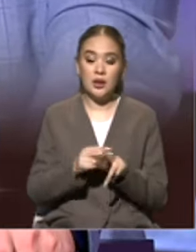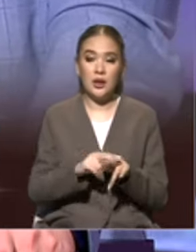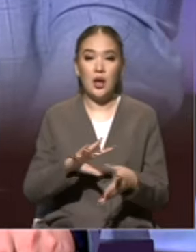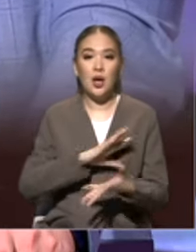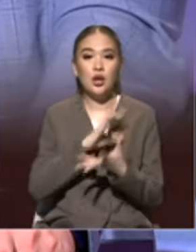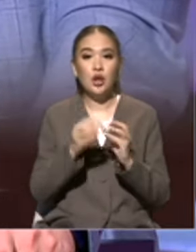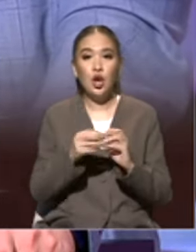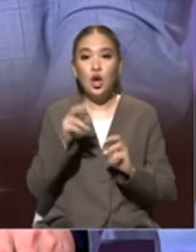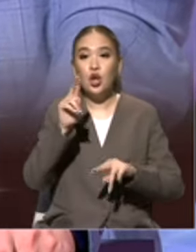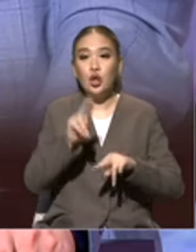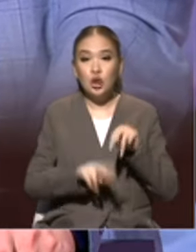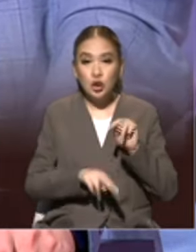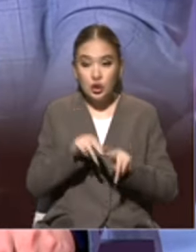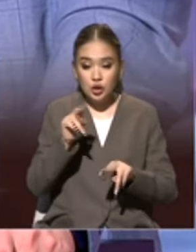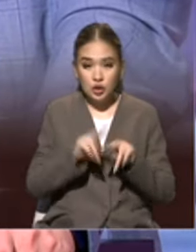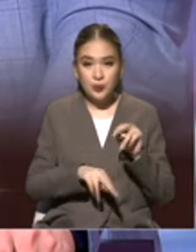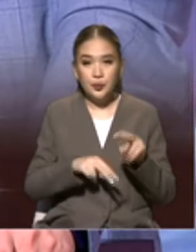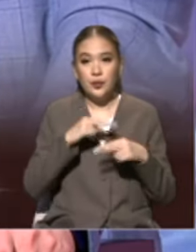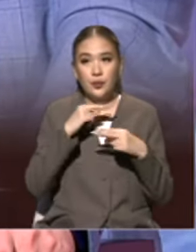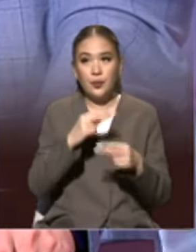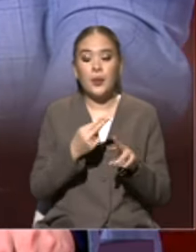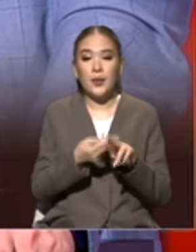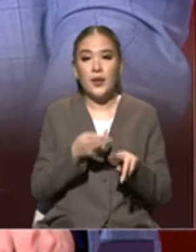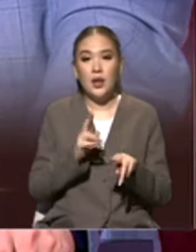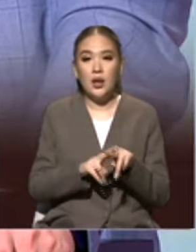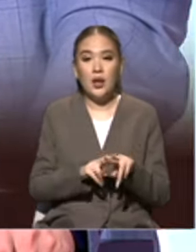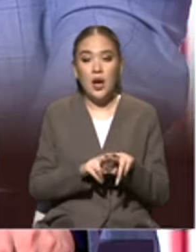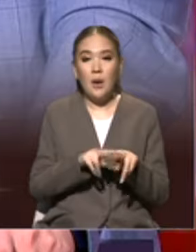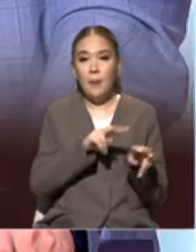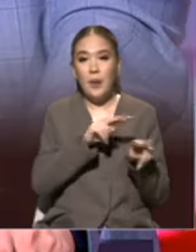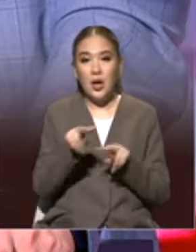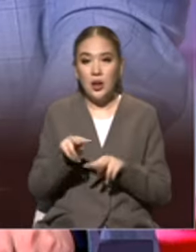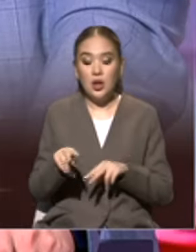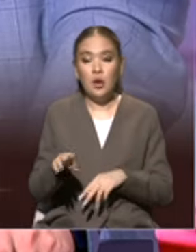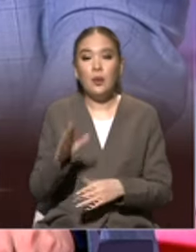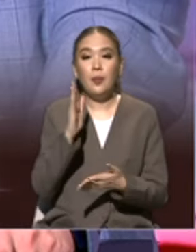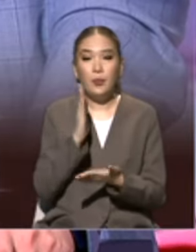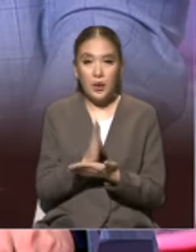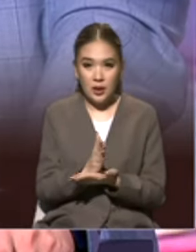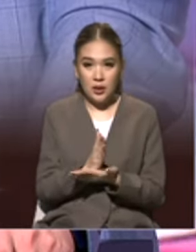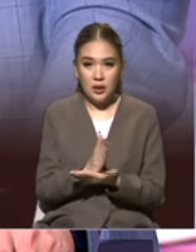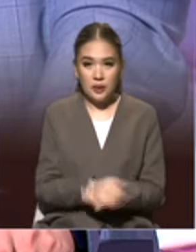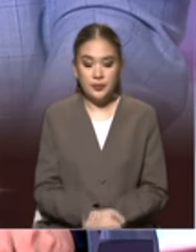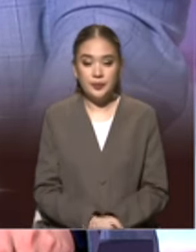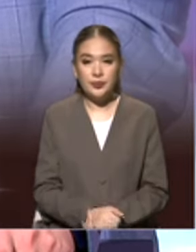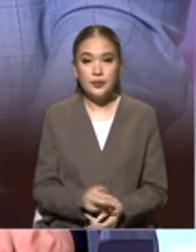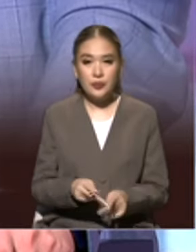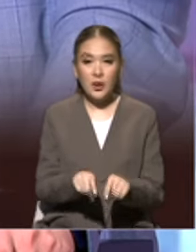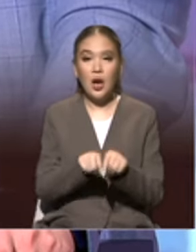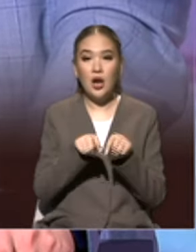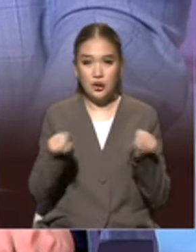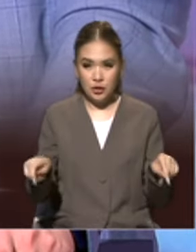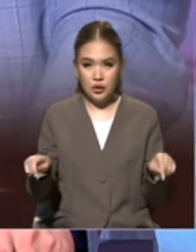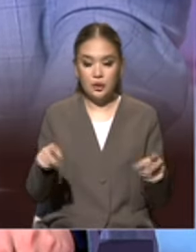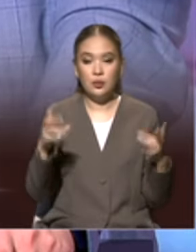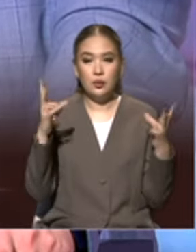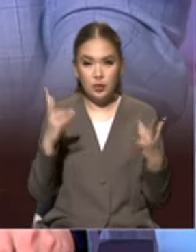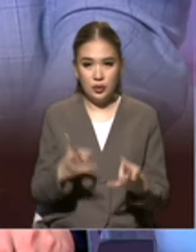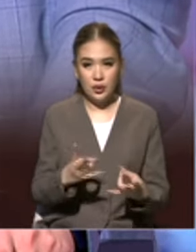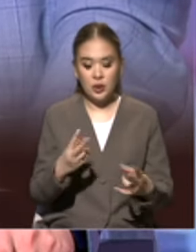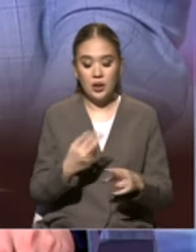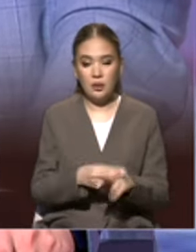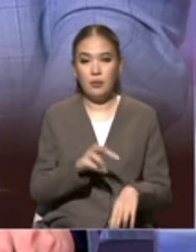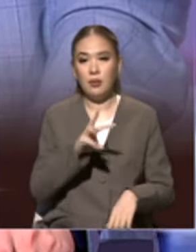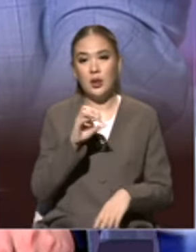әсіресе құрылыс саласында бұл жерде жаңа қоғамдық бақылау енгізіледі. Ол жерде ашықтық болу керек жаңағы